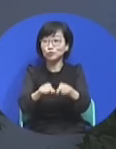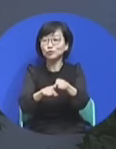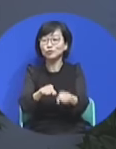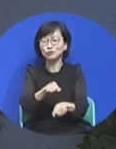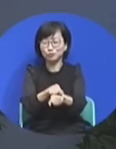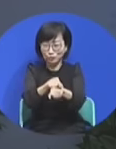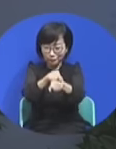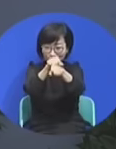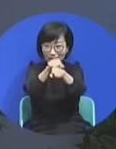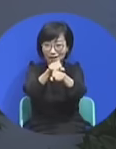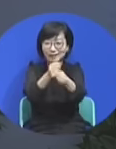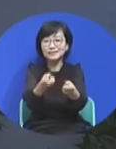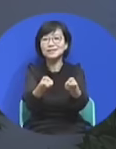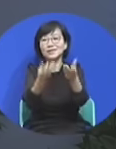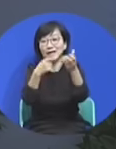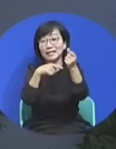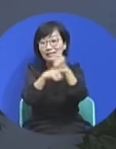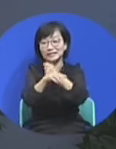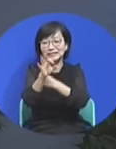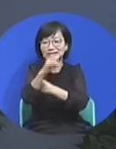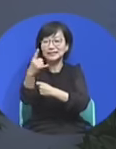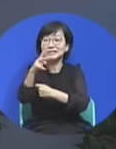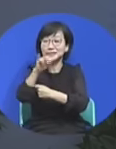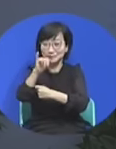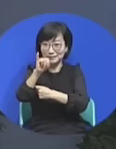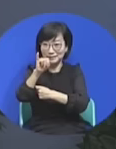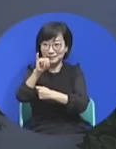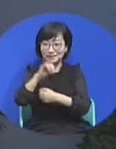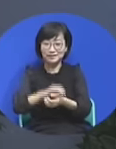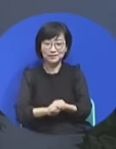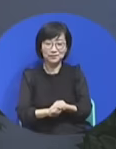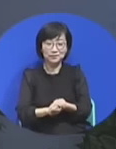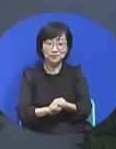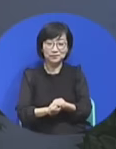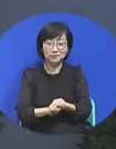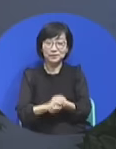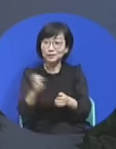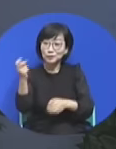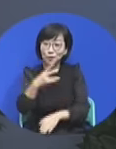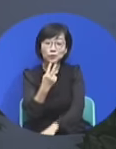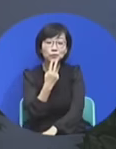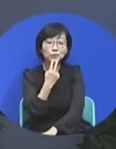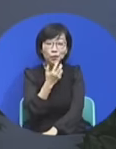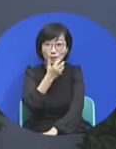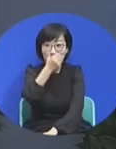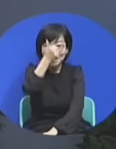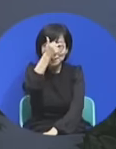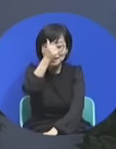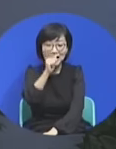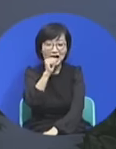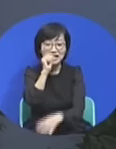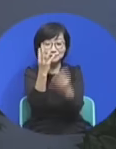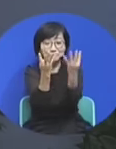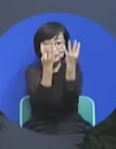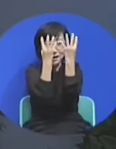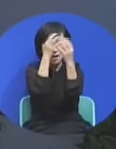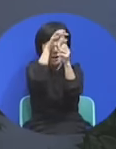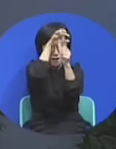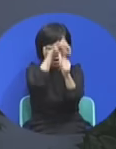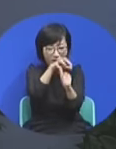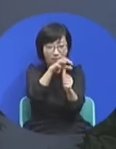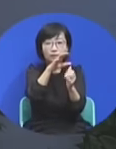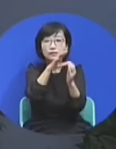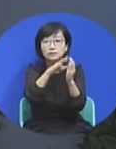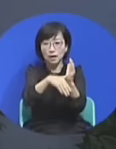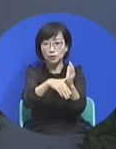그렇기 때문에요. 요셉은 감옥 속 가서도 역사를 났어요. And even when Joseph went to prison, God's works